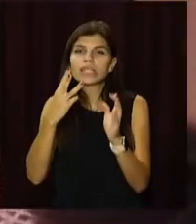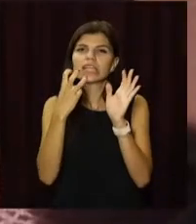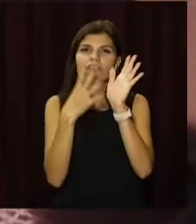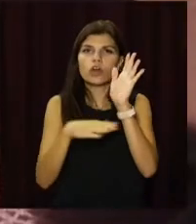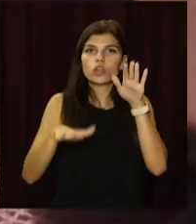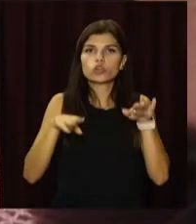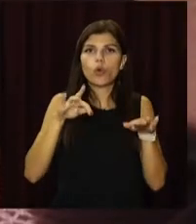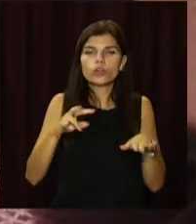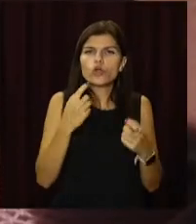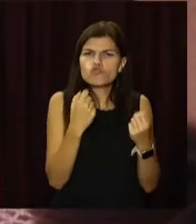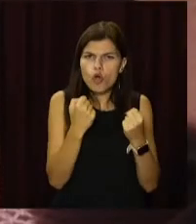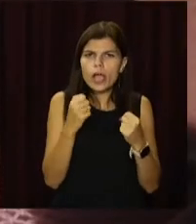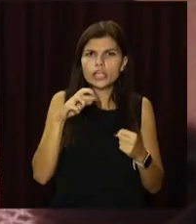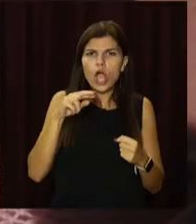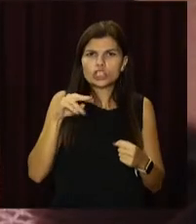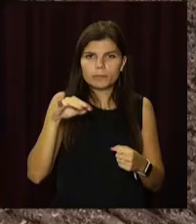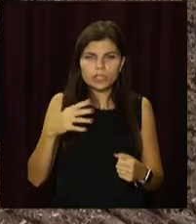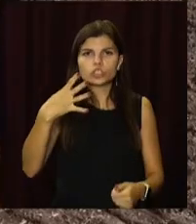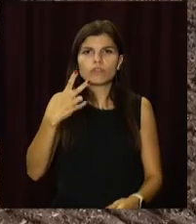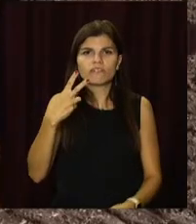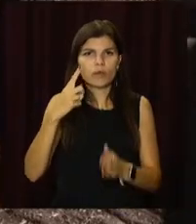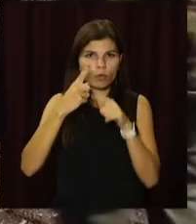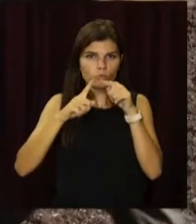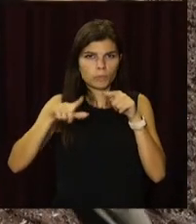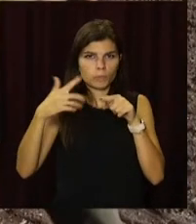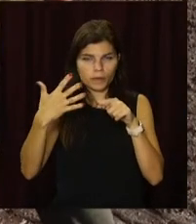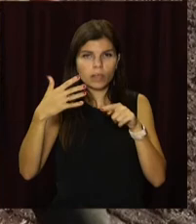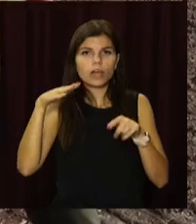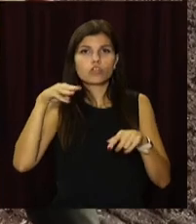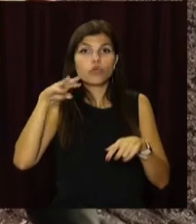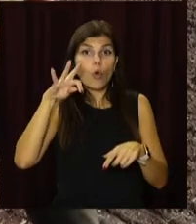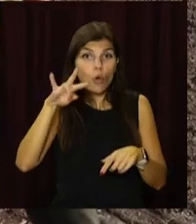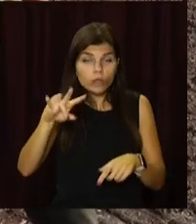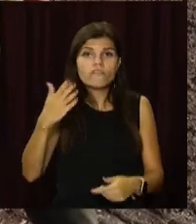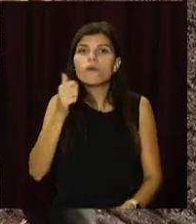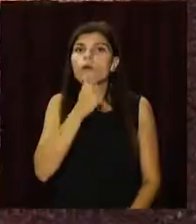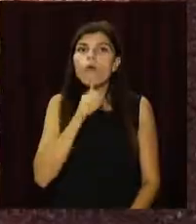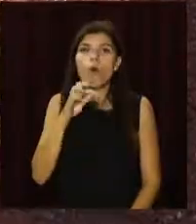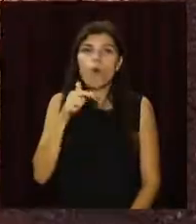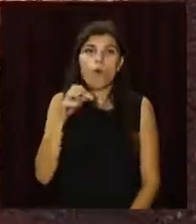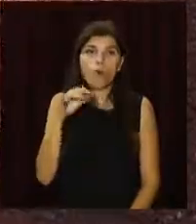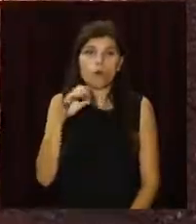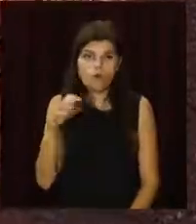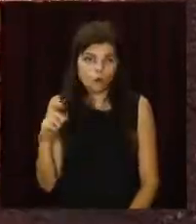тисяч тонн ярого ячменю та 42,5 тисячі тонн горогу. А ще намолотили овес та озиме жито.